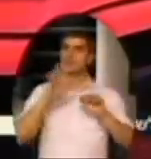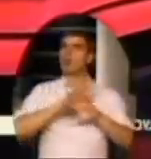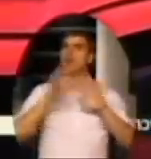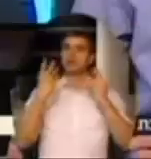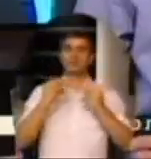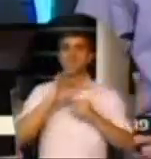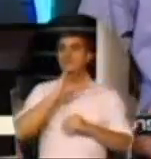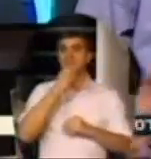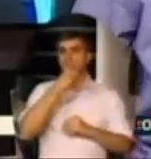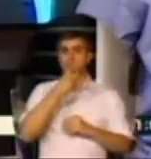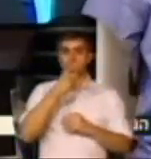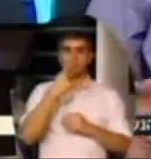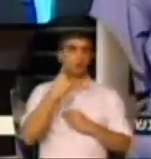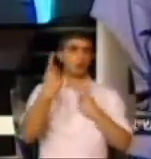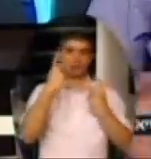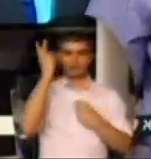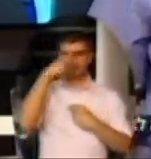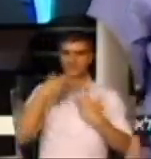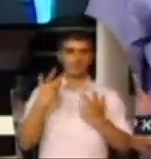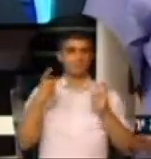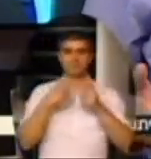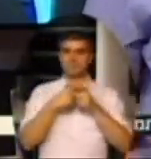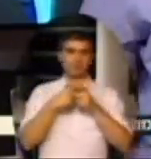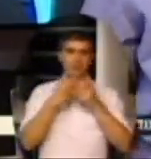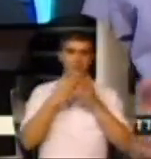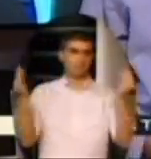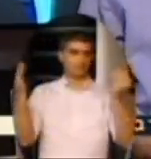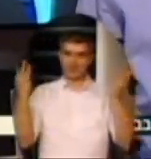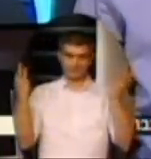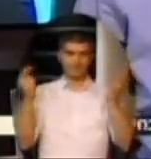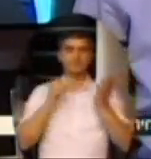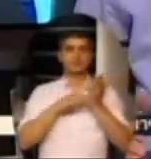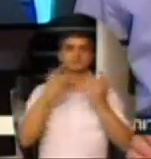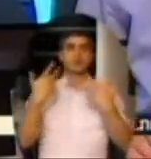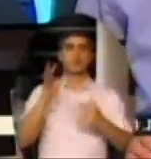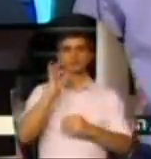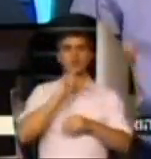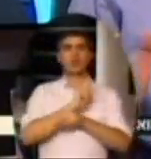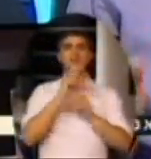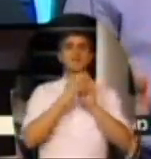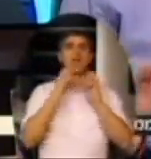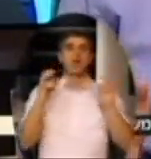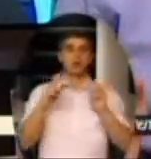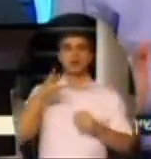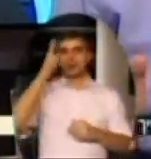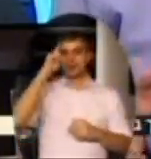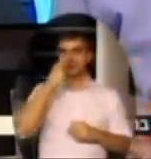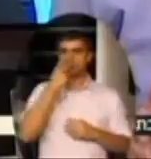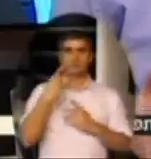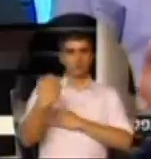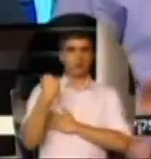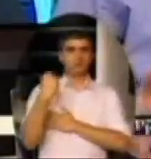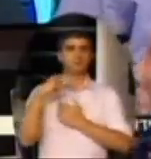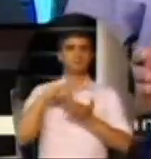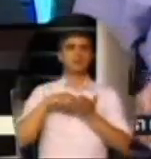רק טוב אל משום ליברמן הולך כל אחד מבין שהמפלגה שלו פשוט נעלמת לכן זו חולשתה לטווח ארוך הליכוד מבחינה זו הרבה יותר